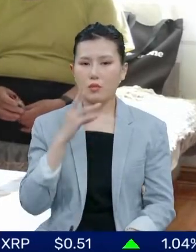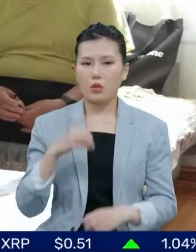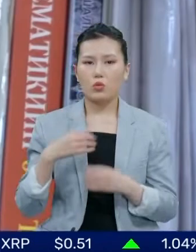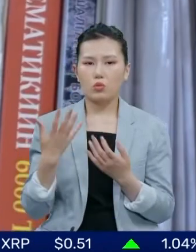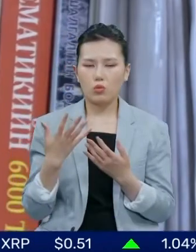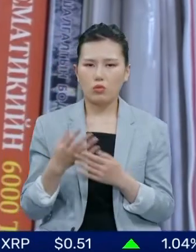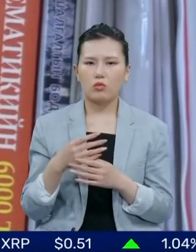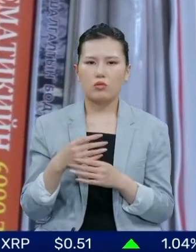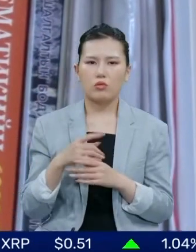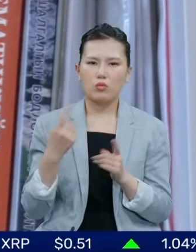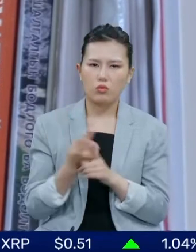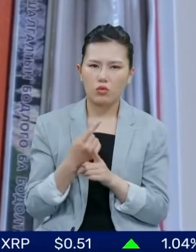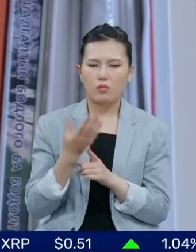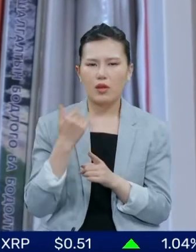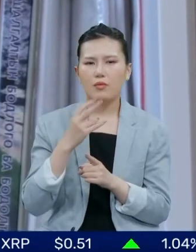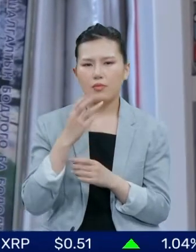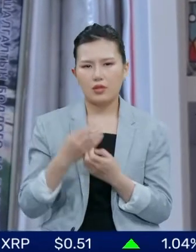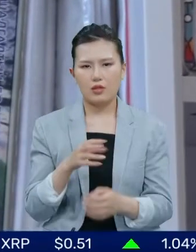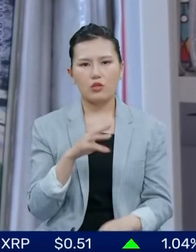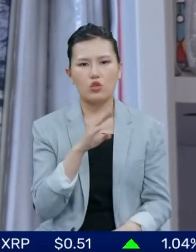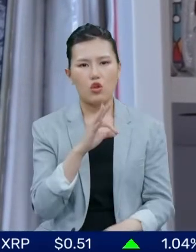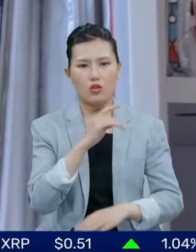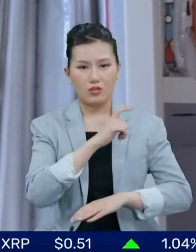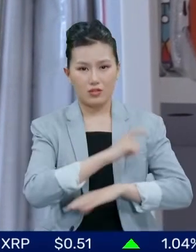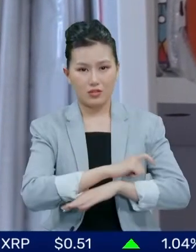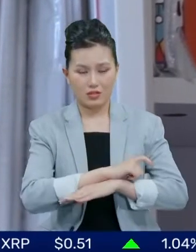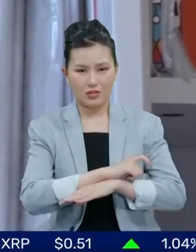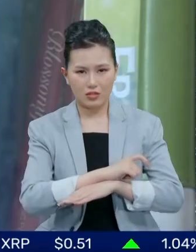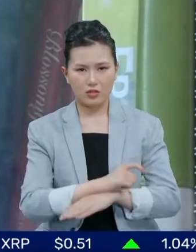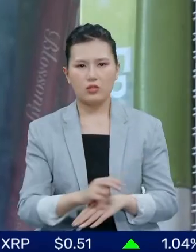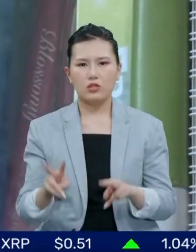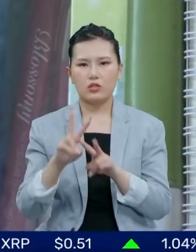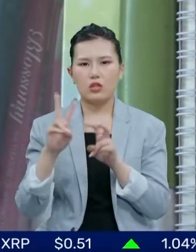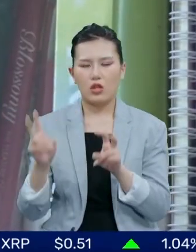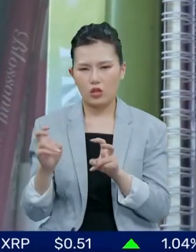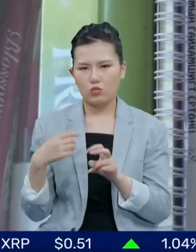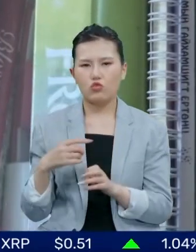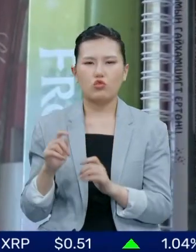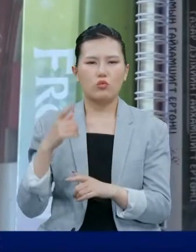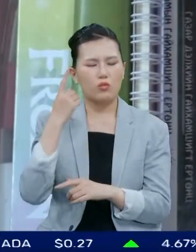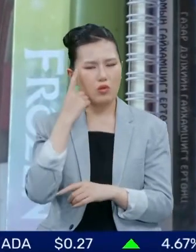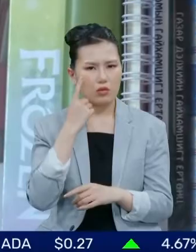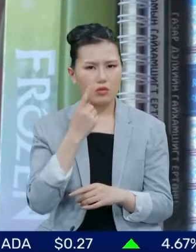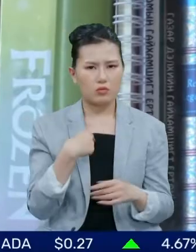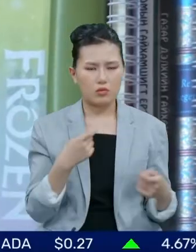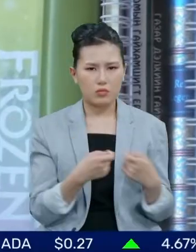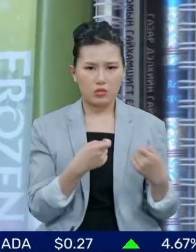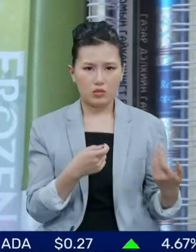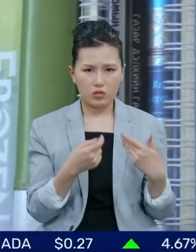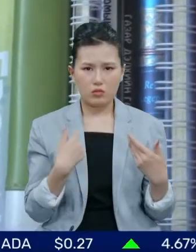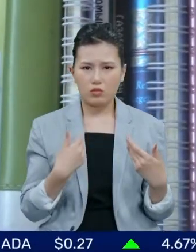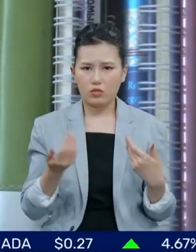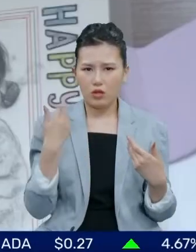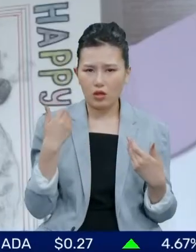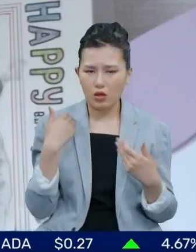бидэнд хуваалцсан юм аа. Энэ жилийн математикийн эсэлтийн ерхий шалгалтанд түүний бодлого өргсөн сэдвийн бодлого орж иржээ. Өмнө нь хэд хэдэн уншиж байсан тулдаа бодлогыг зөв